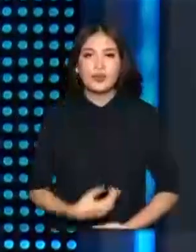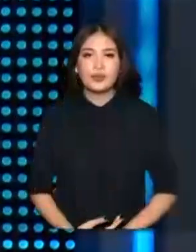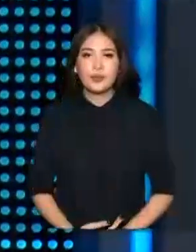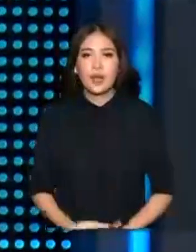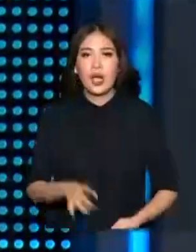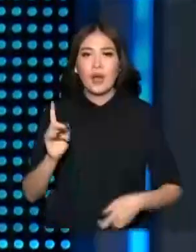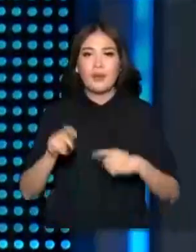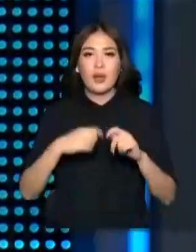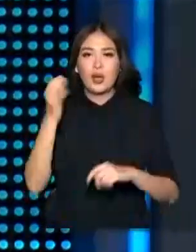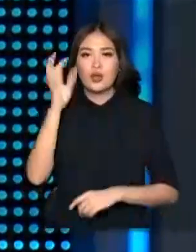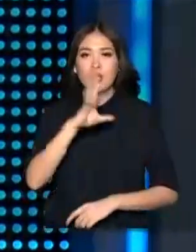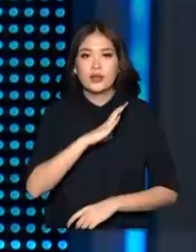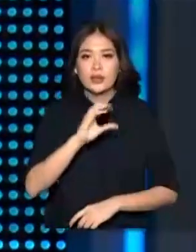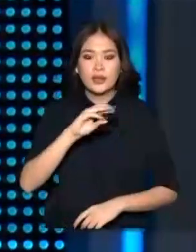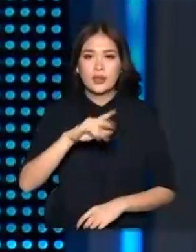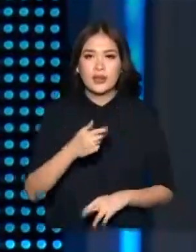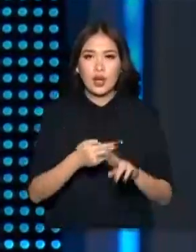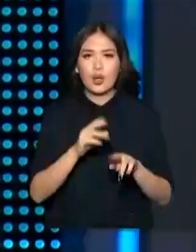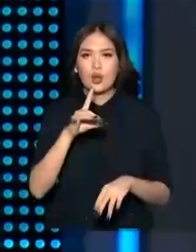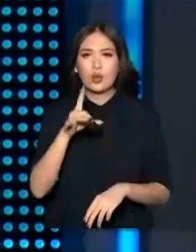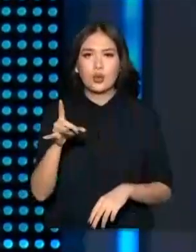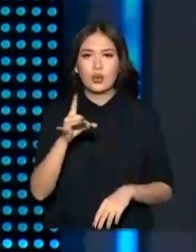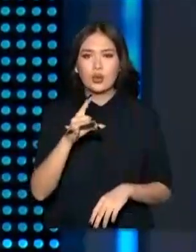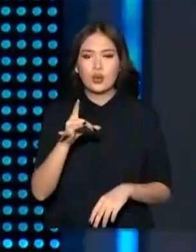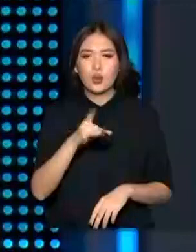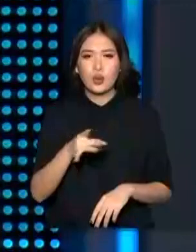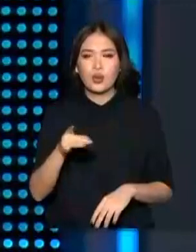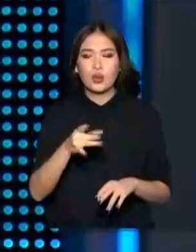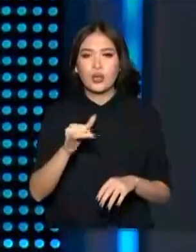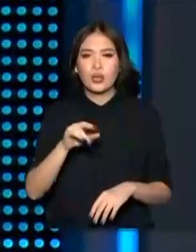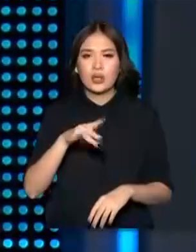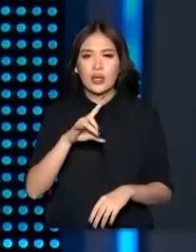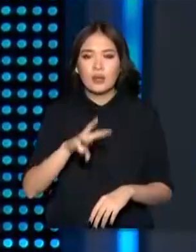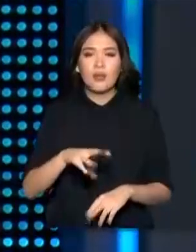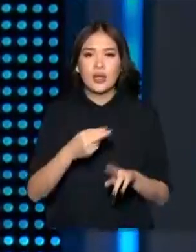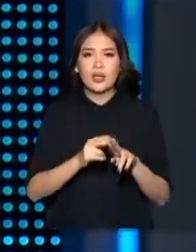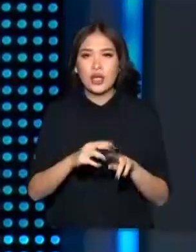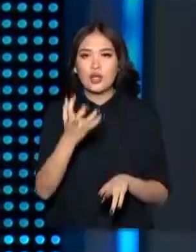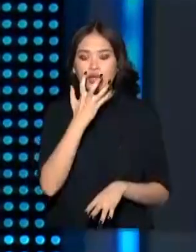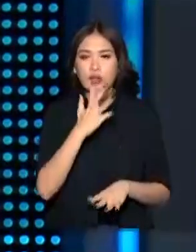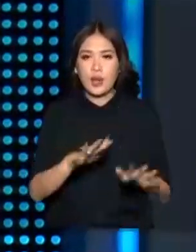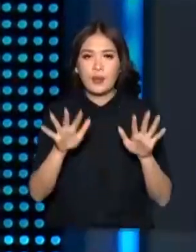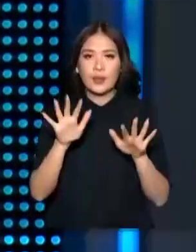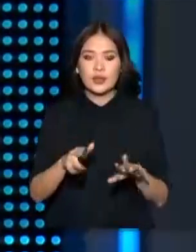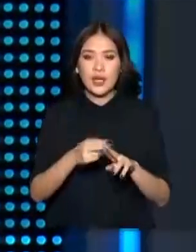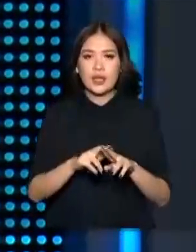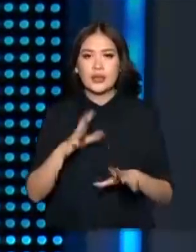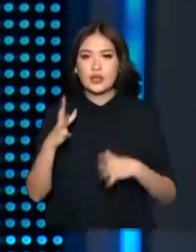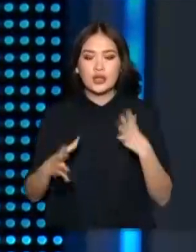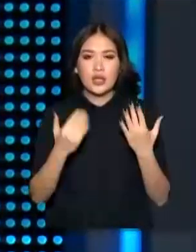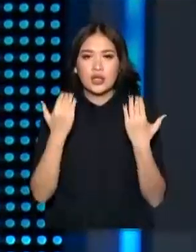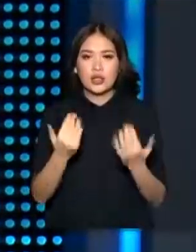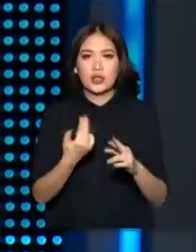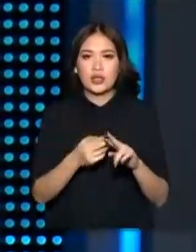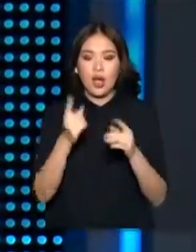Порыв магистральной сети произошел в Рудном. Устранением аварии на тепломагистрали уже занимаются.